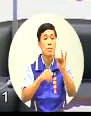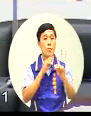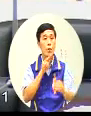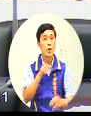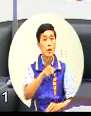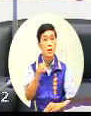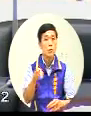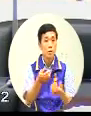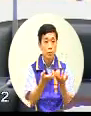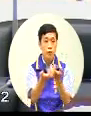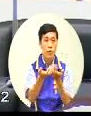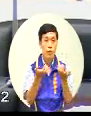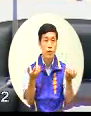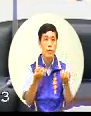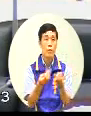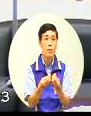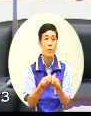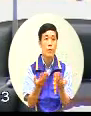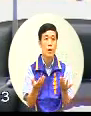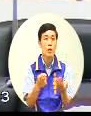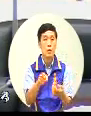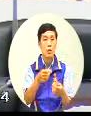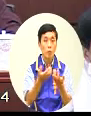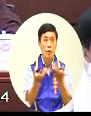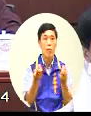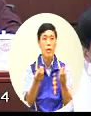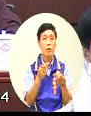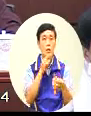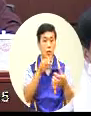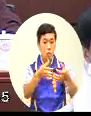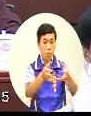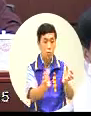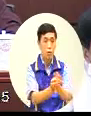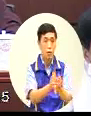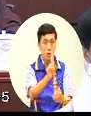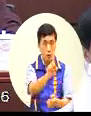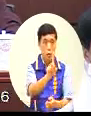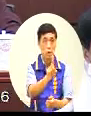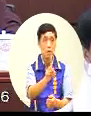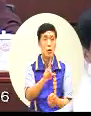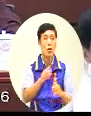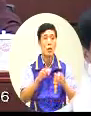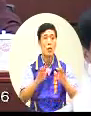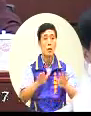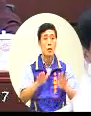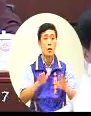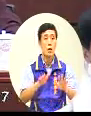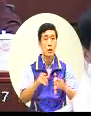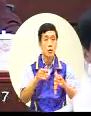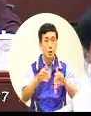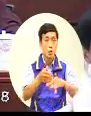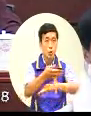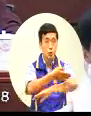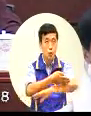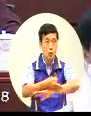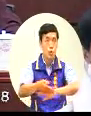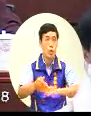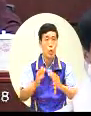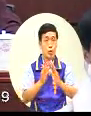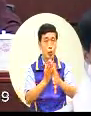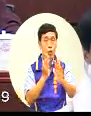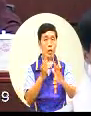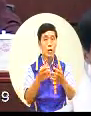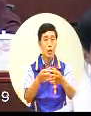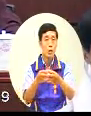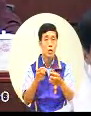你边呢去分配？ 没有分配，这是单独一个队，那个将来放在现在这个沟渠队那个地方。这一百个就